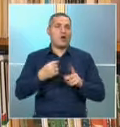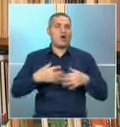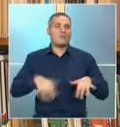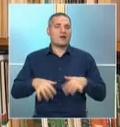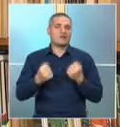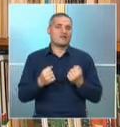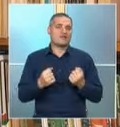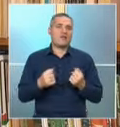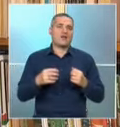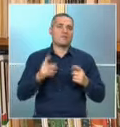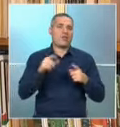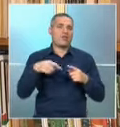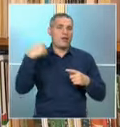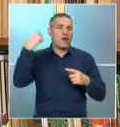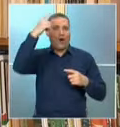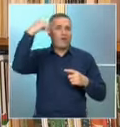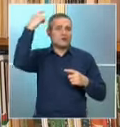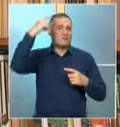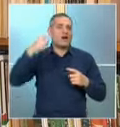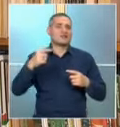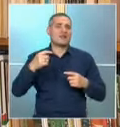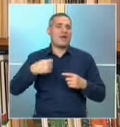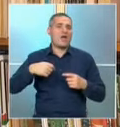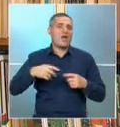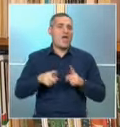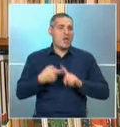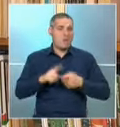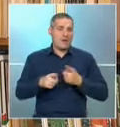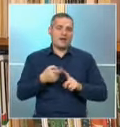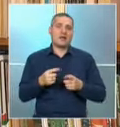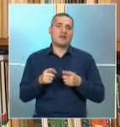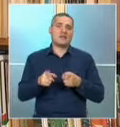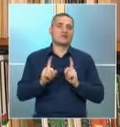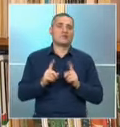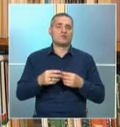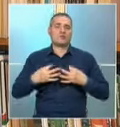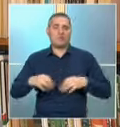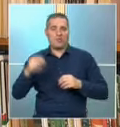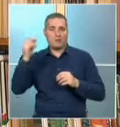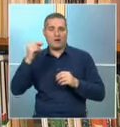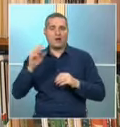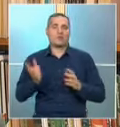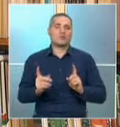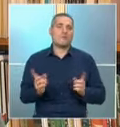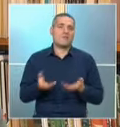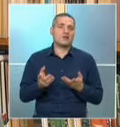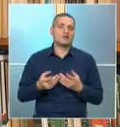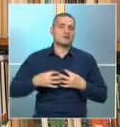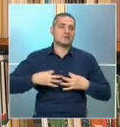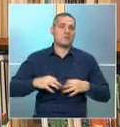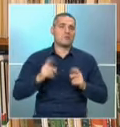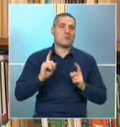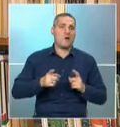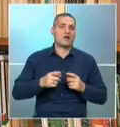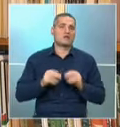и живеят под властта на султана, и онези българи, които живеят в княжеството и които така вече съвсем свободно